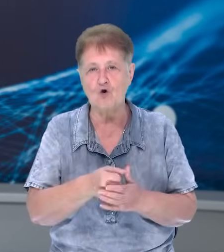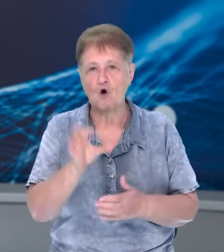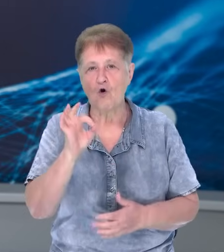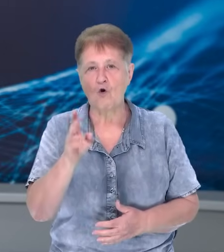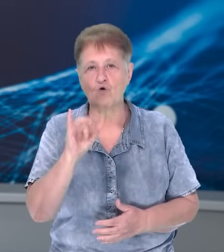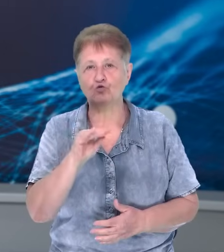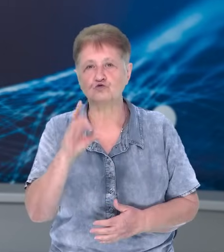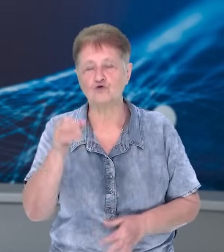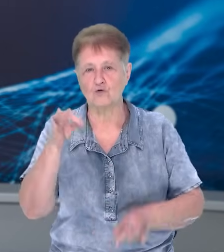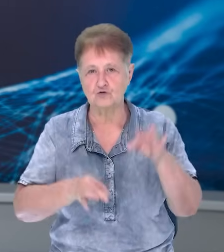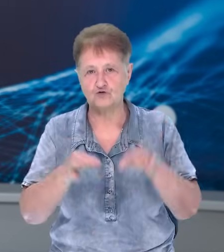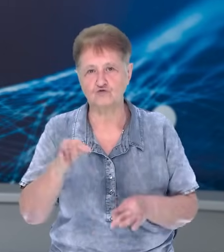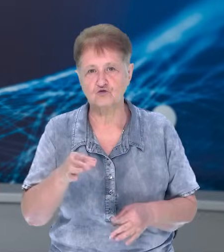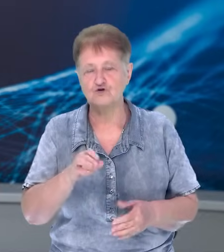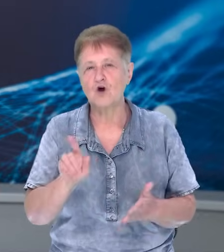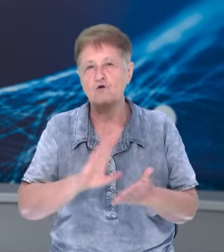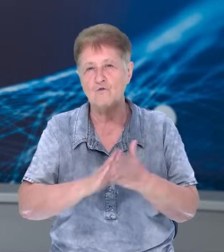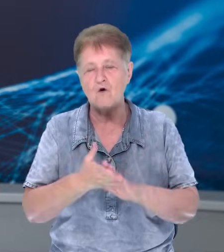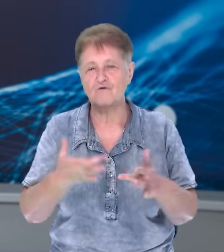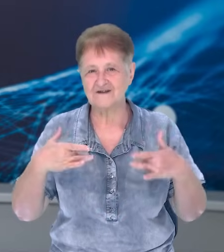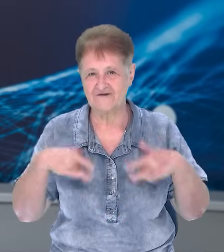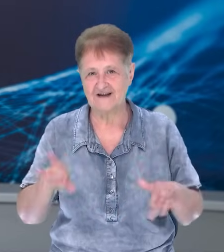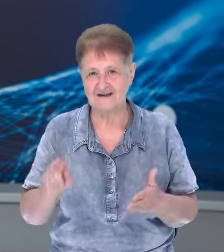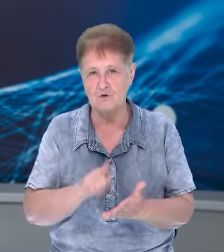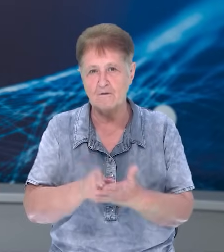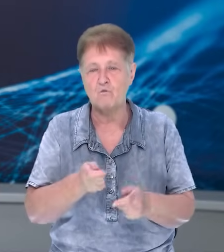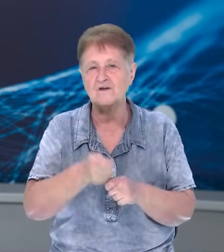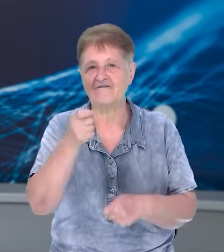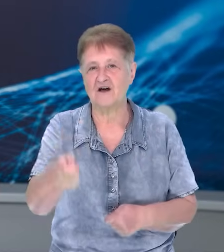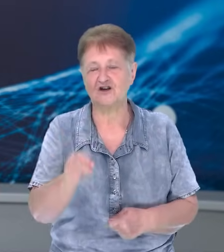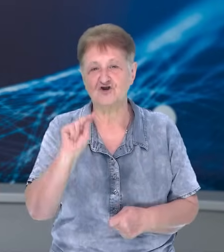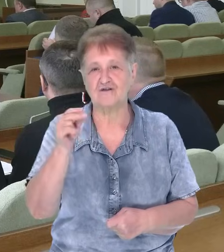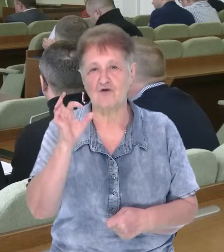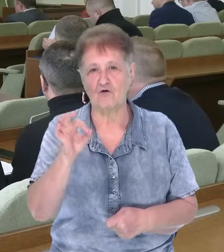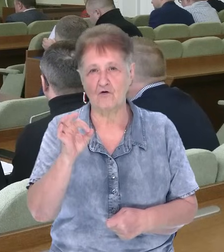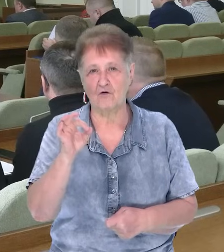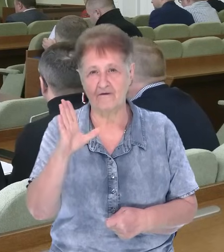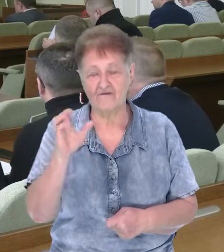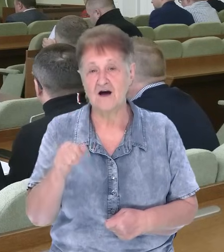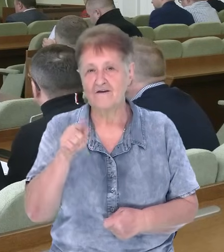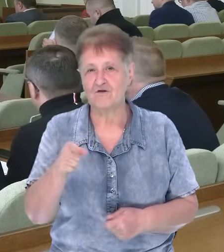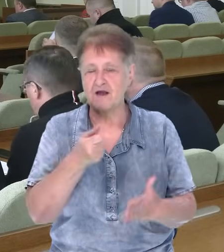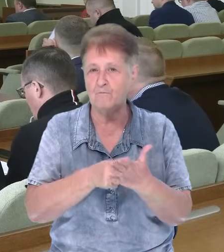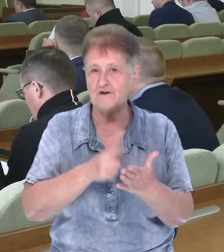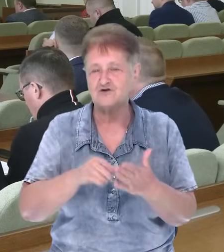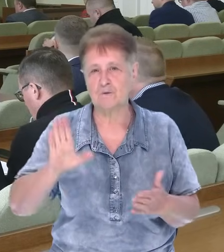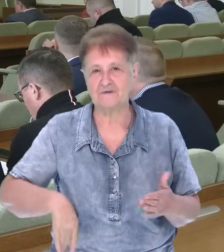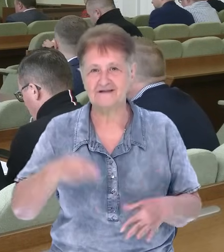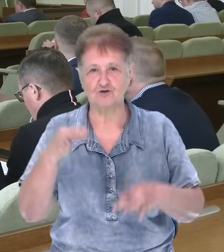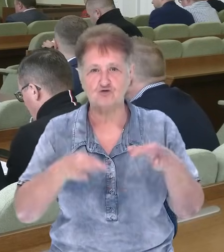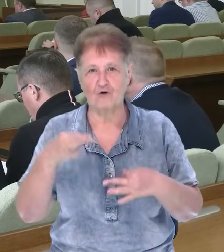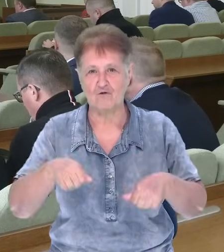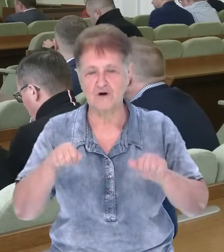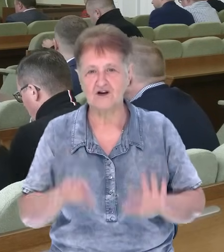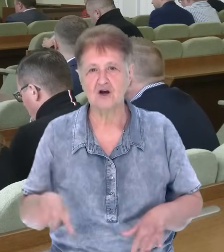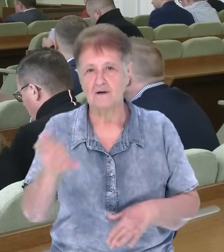окружного адмінсуду з вимогою звільнити з посади Атрошенка подавала Чернігівська МВА. Вона мотивувала свої вимоги тим, що після